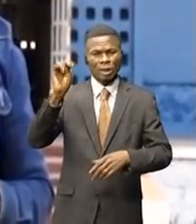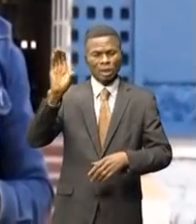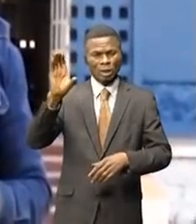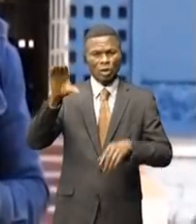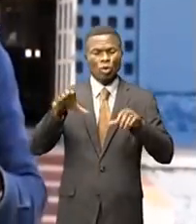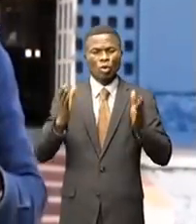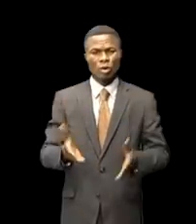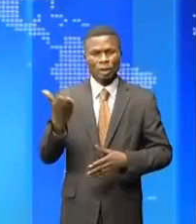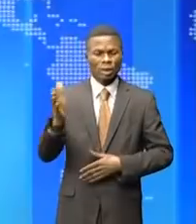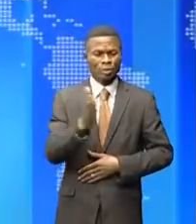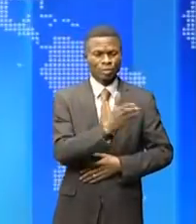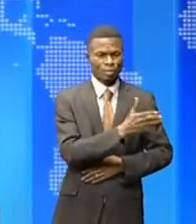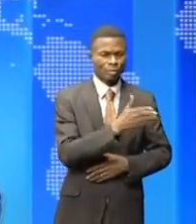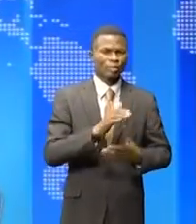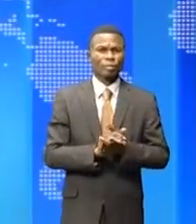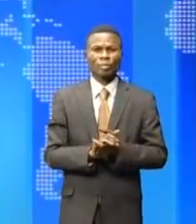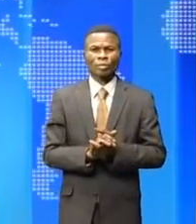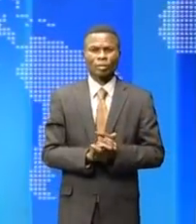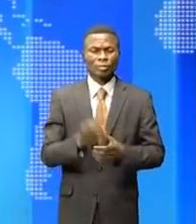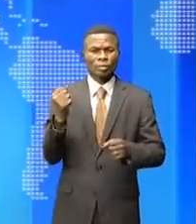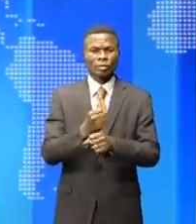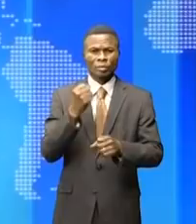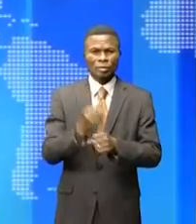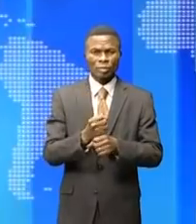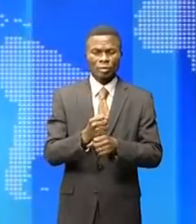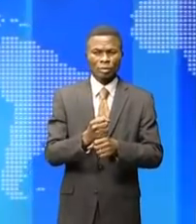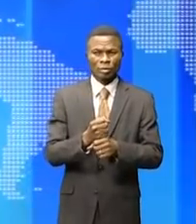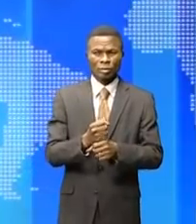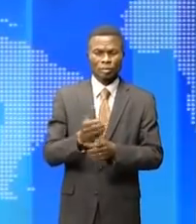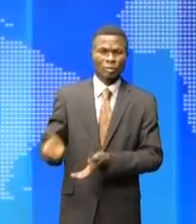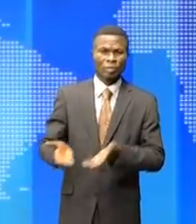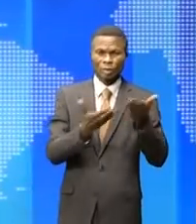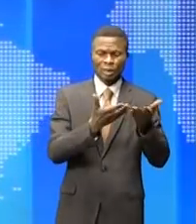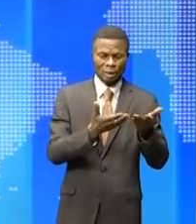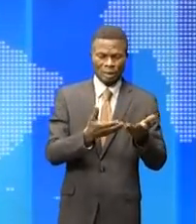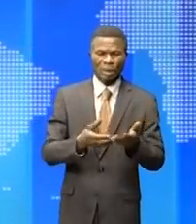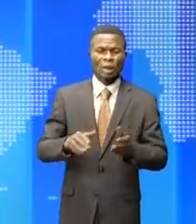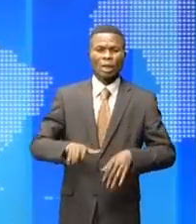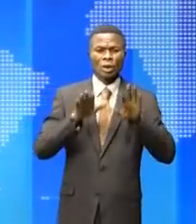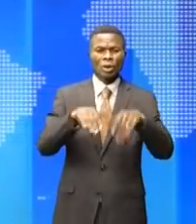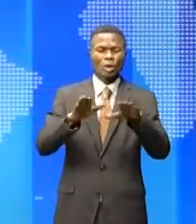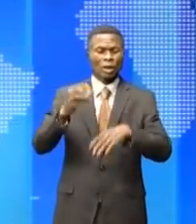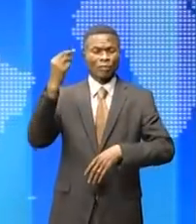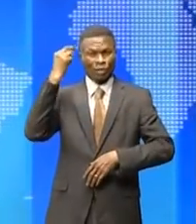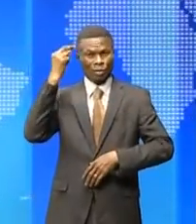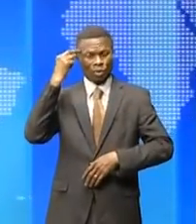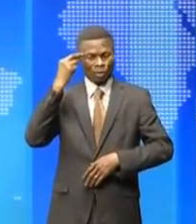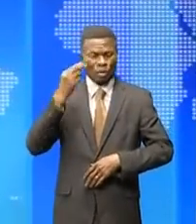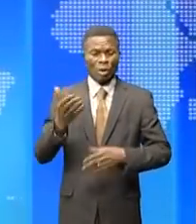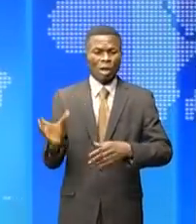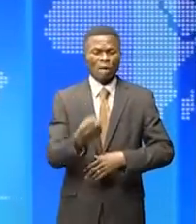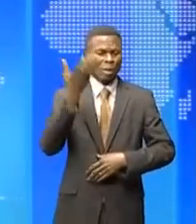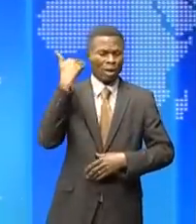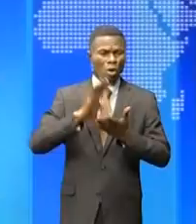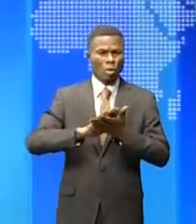congolaise elle les travaux de désensablement de la rivière n'djili pour une meilleure prise d'eau brute à